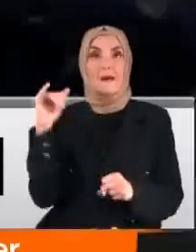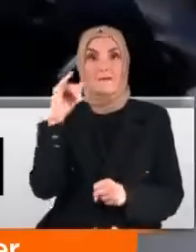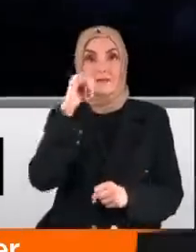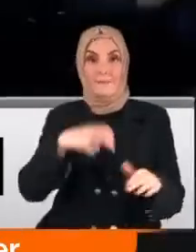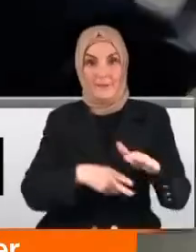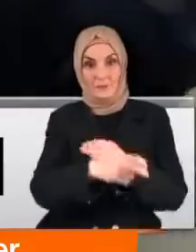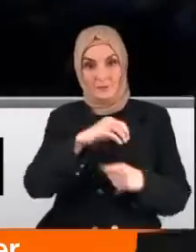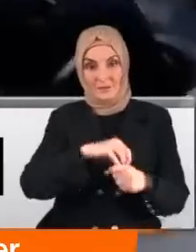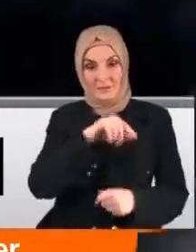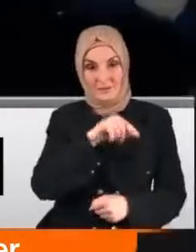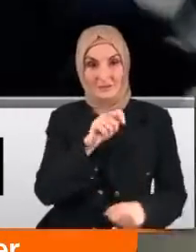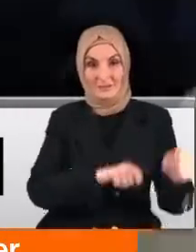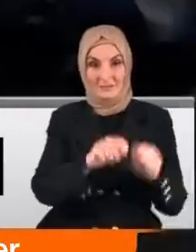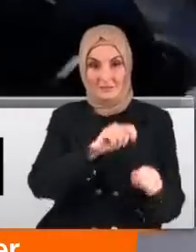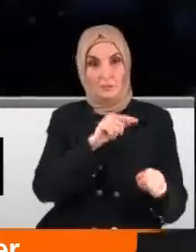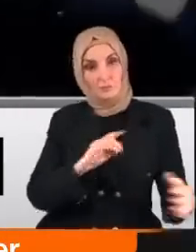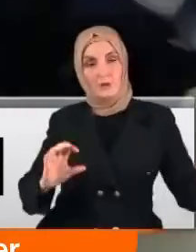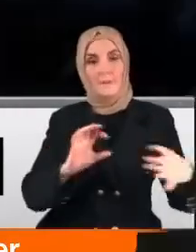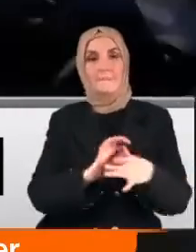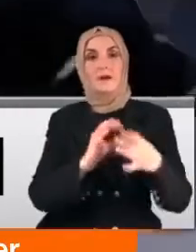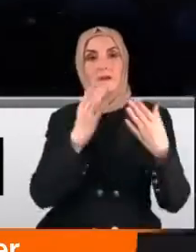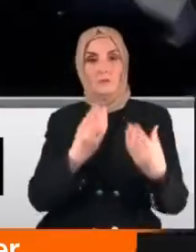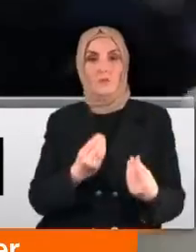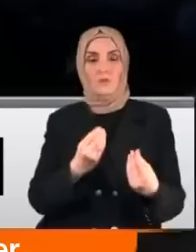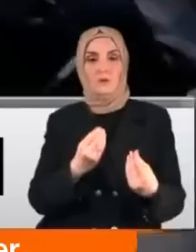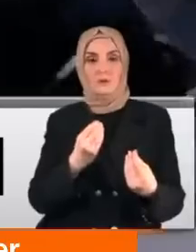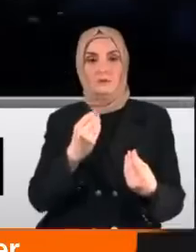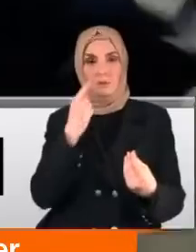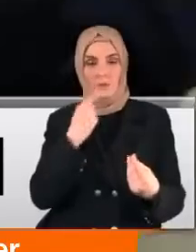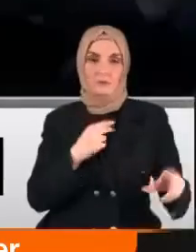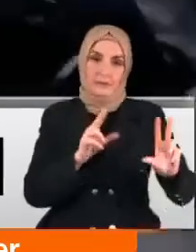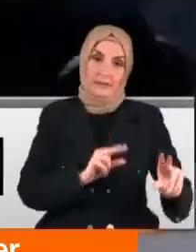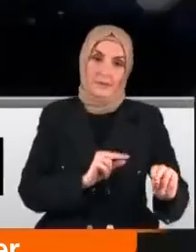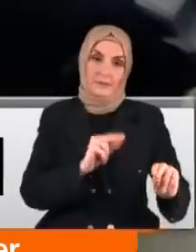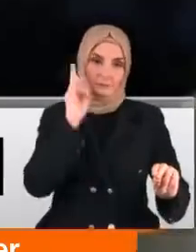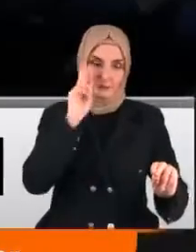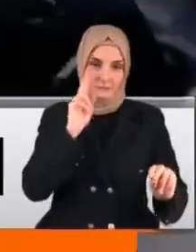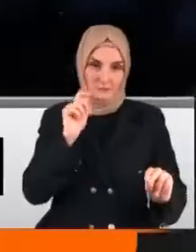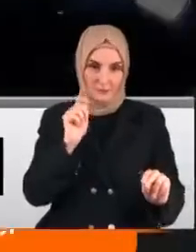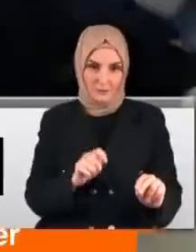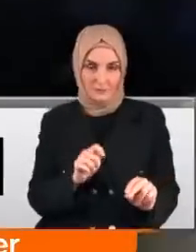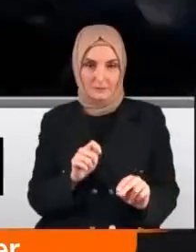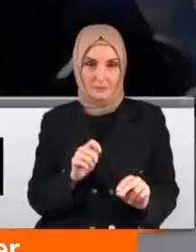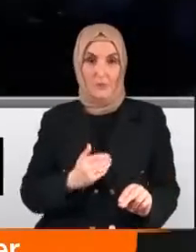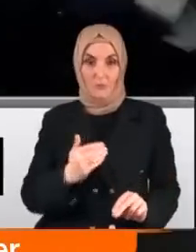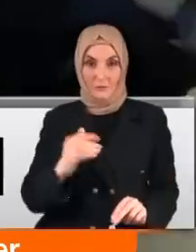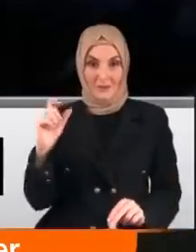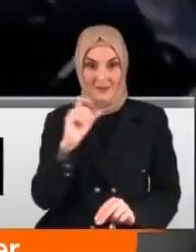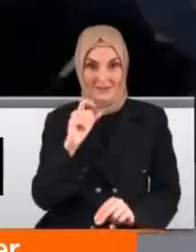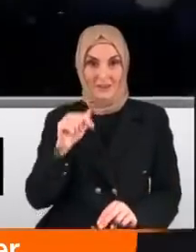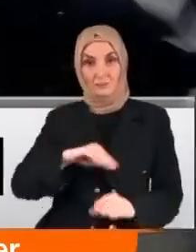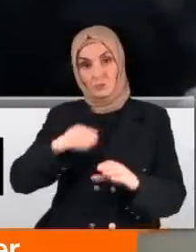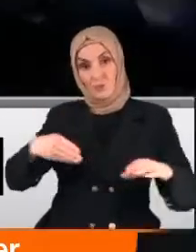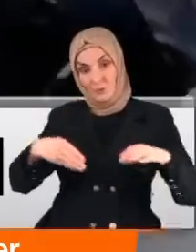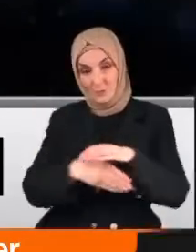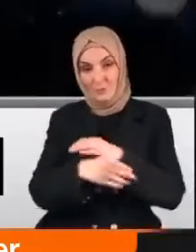Ona endeksli olarak, ona entegre bir şekilde bunu tamamladık. İnşallah önümüzdeki aylarda, önümüzdeki yılda bunun da imalatına başlayarak